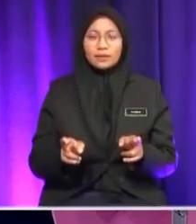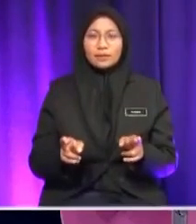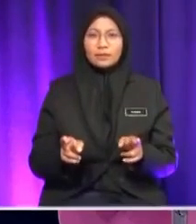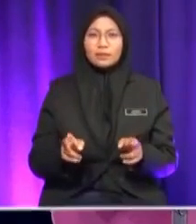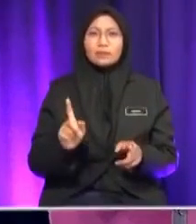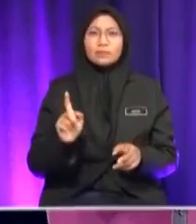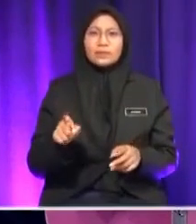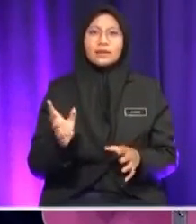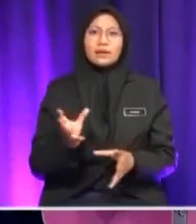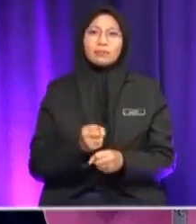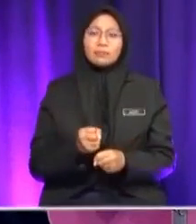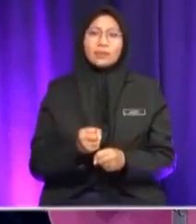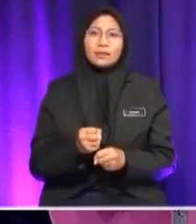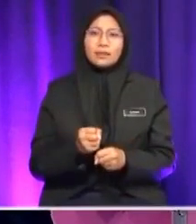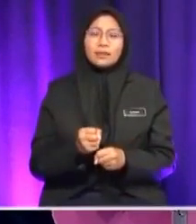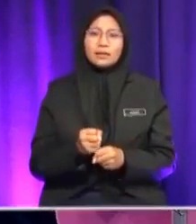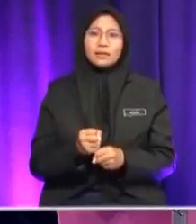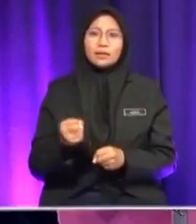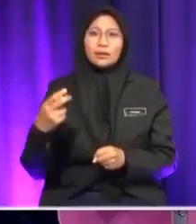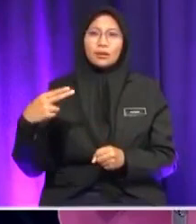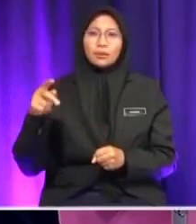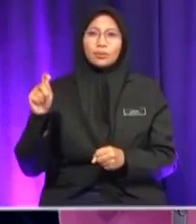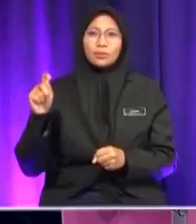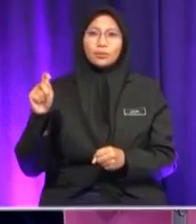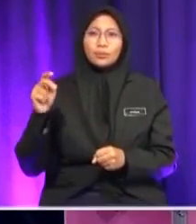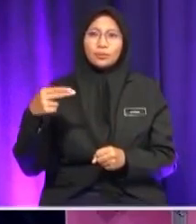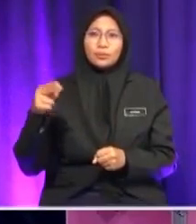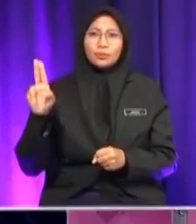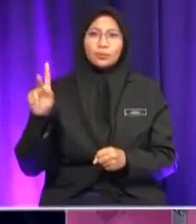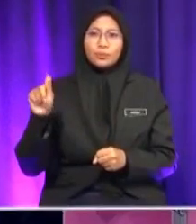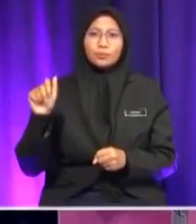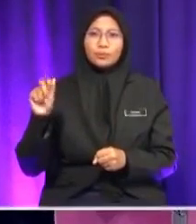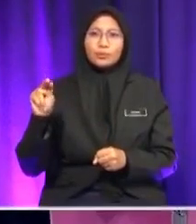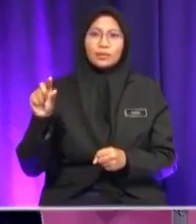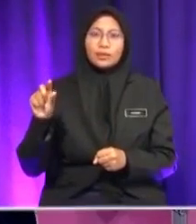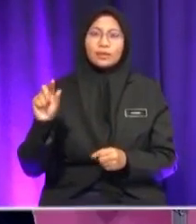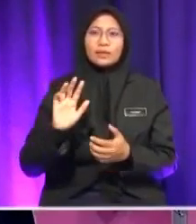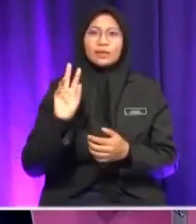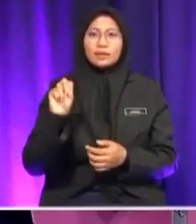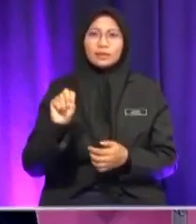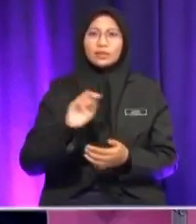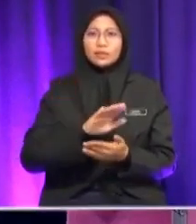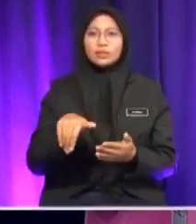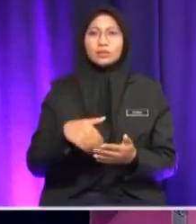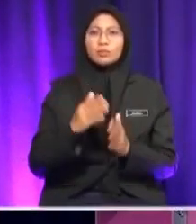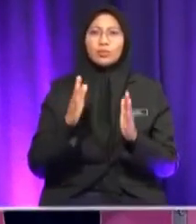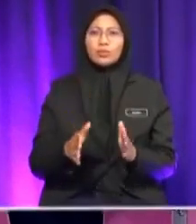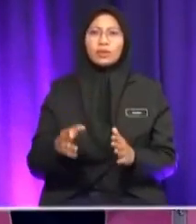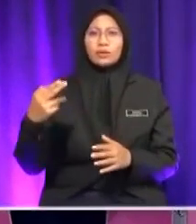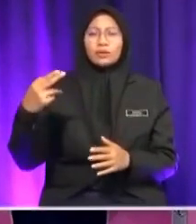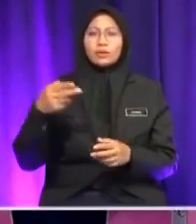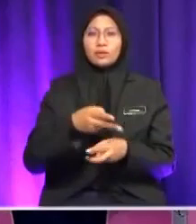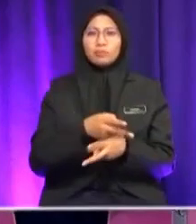daripada bank ataupun mana-mana institut kewangan, menyebabkan kadar kehutangan dalam kalangan rakyat akan meningkat. Hal ini boleh